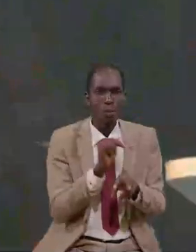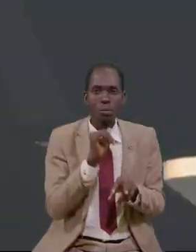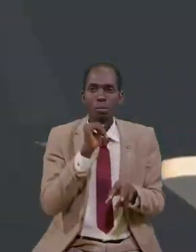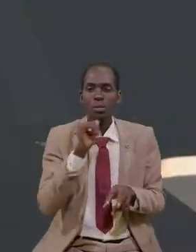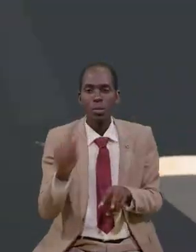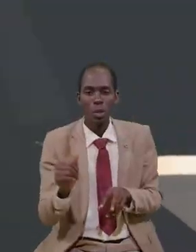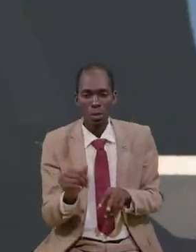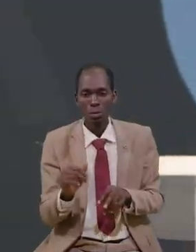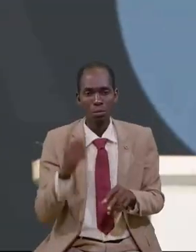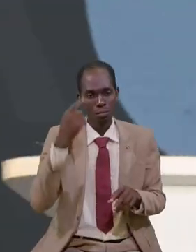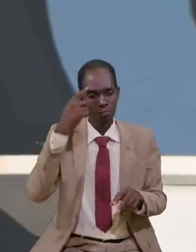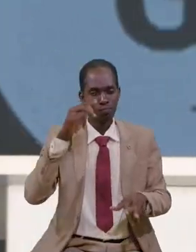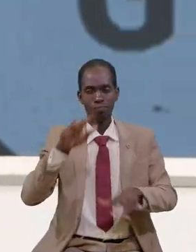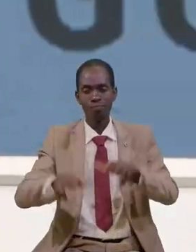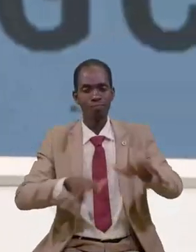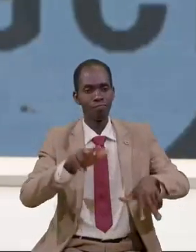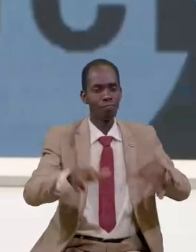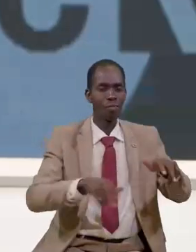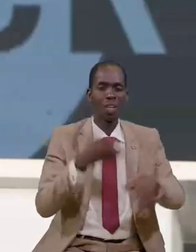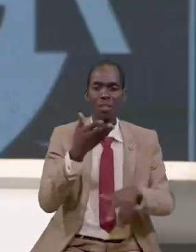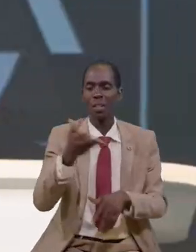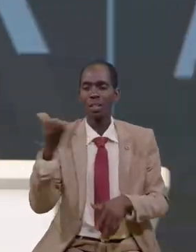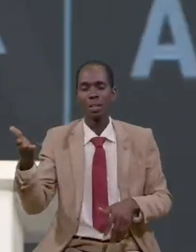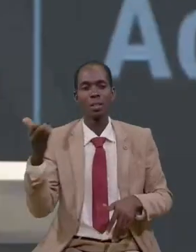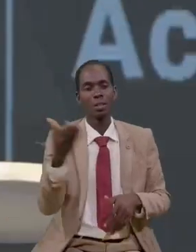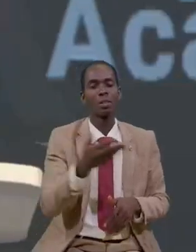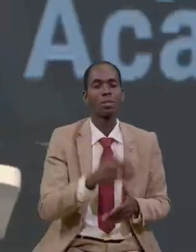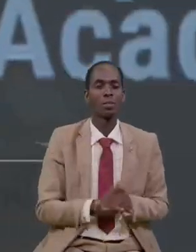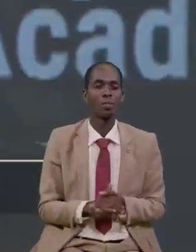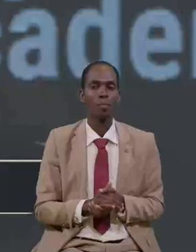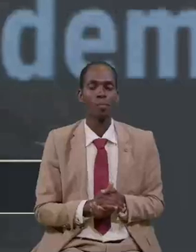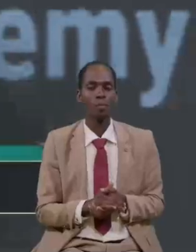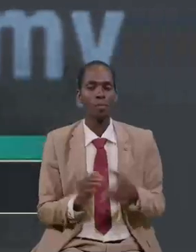Il se balade pas par-ci, par-là.